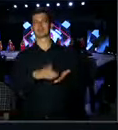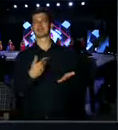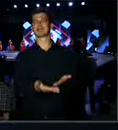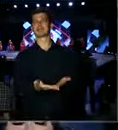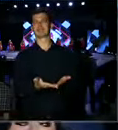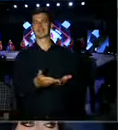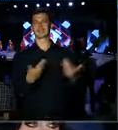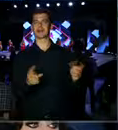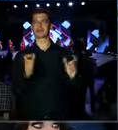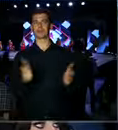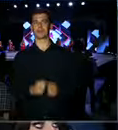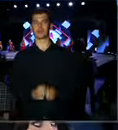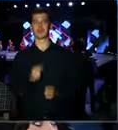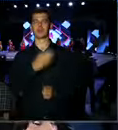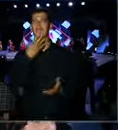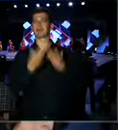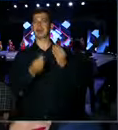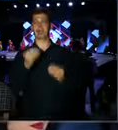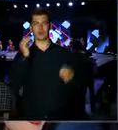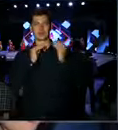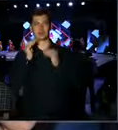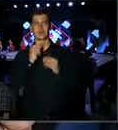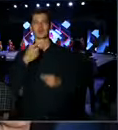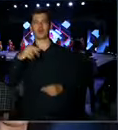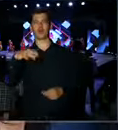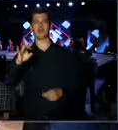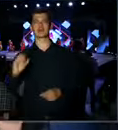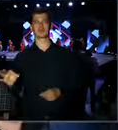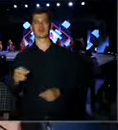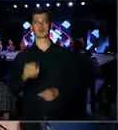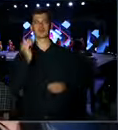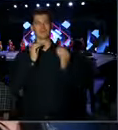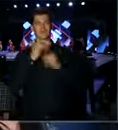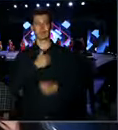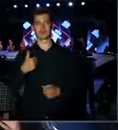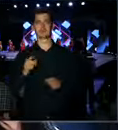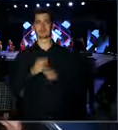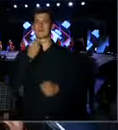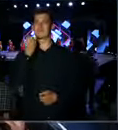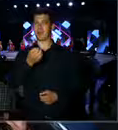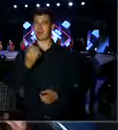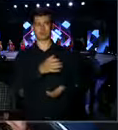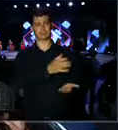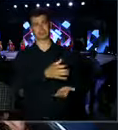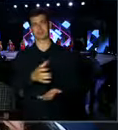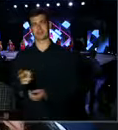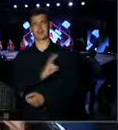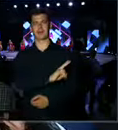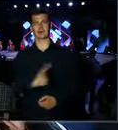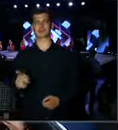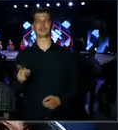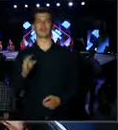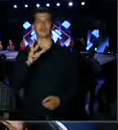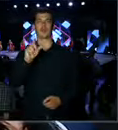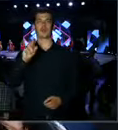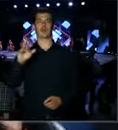następujące nagrody. Prezenty kosmetyczne od Douglas Perfumerie Polska. Kwiaty dla wszystkich finalistek zapewniła